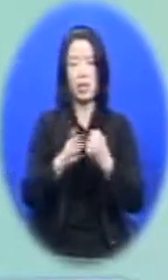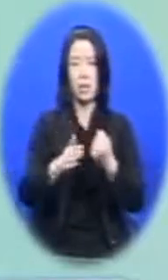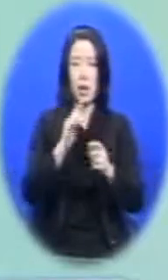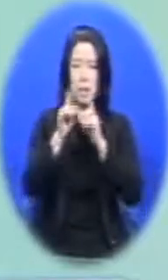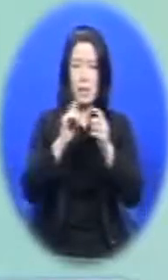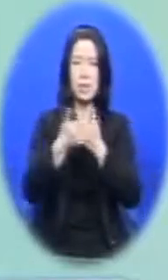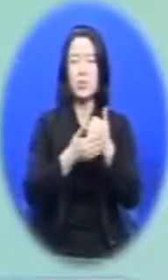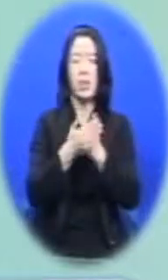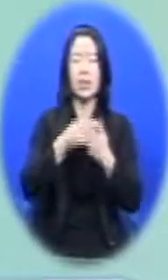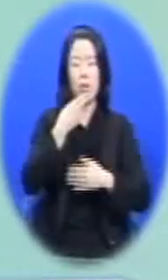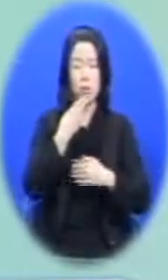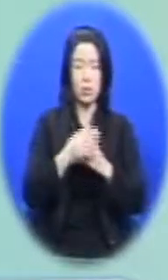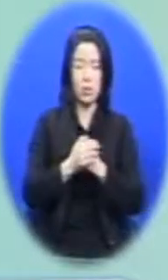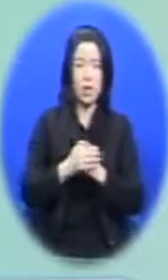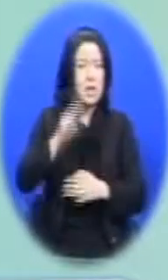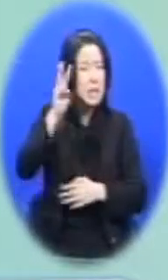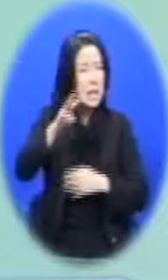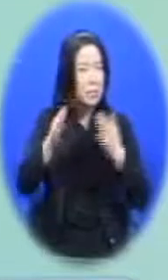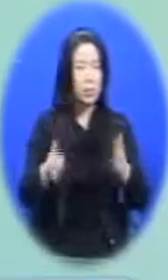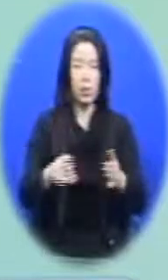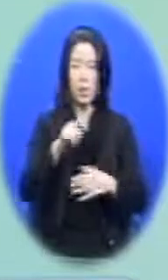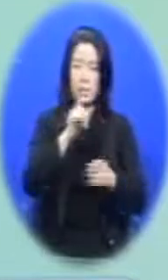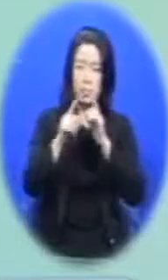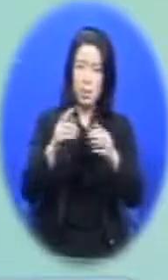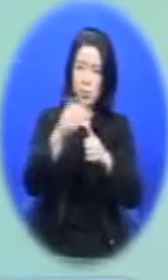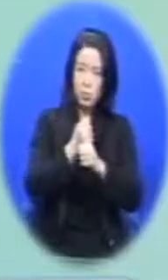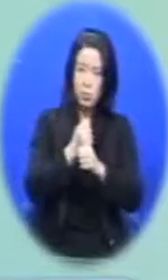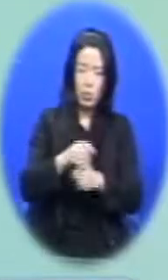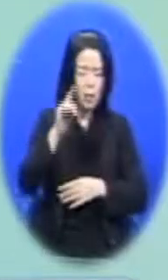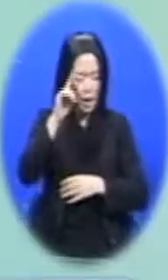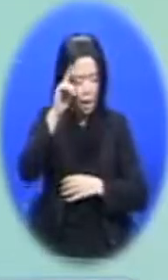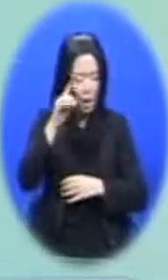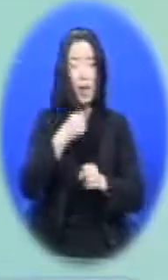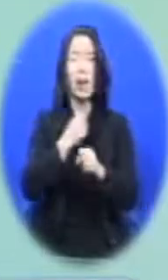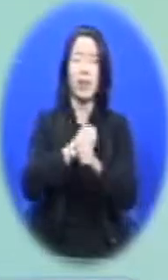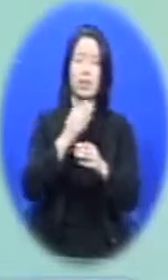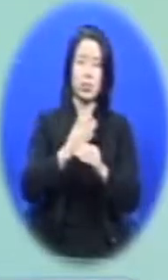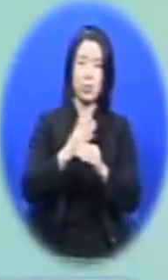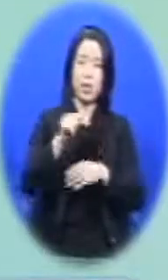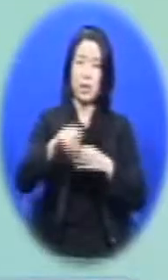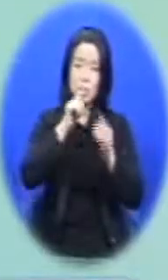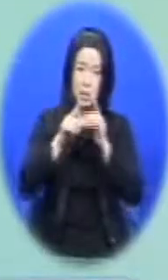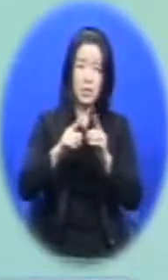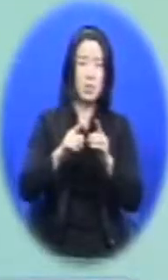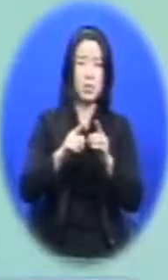거예요. 3일 동안을 그 말씀을 붙잡고 씨름하다가 이